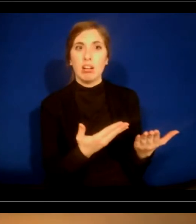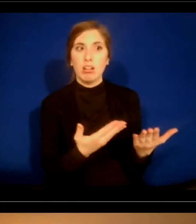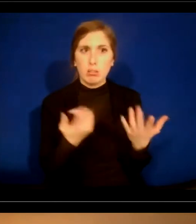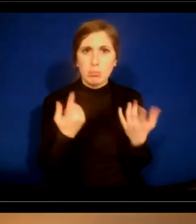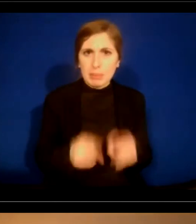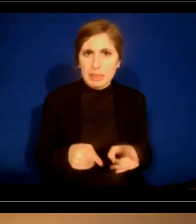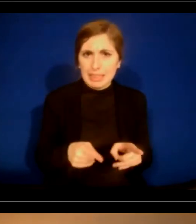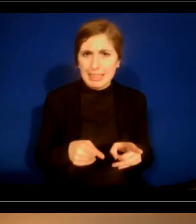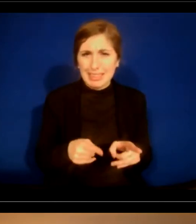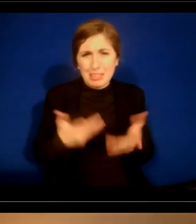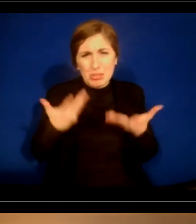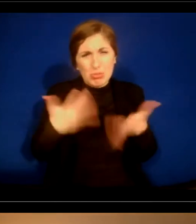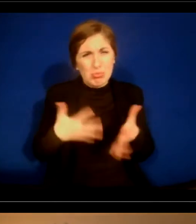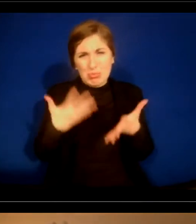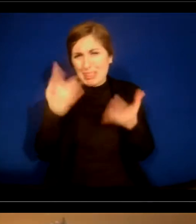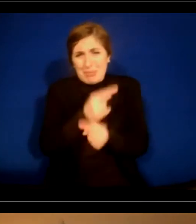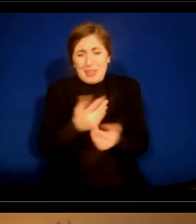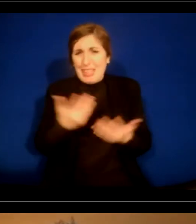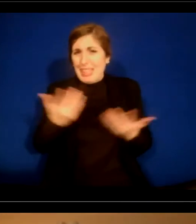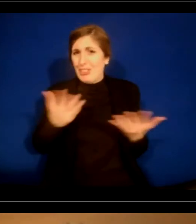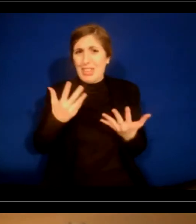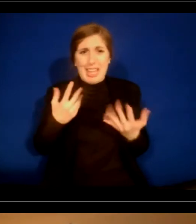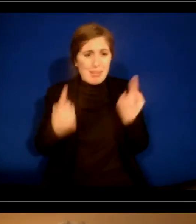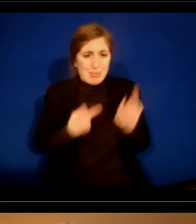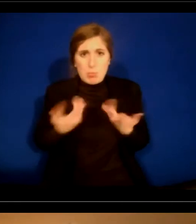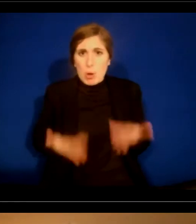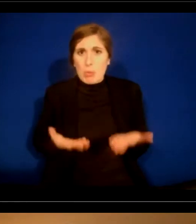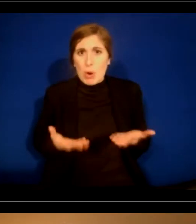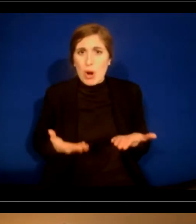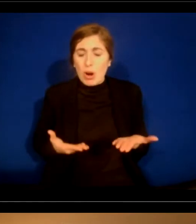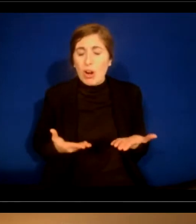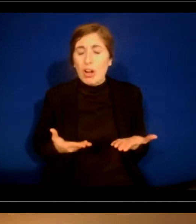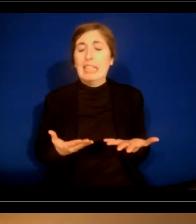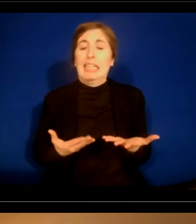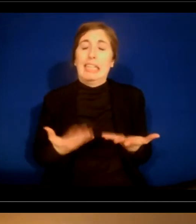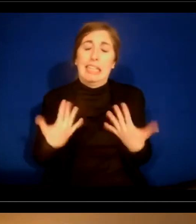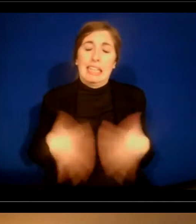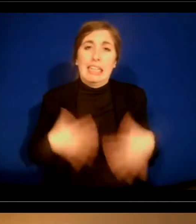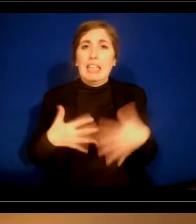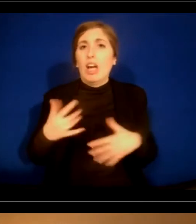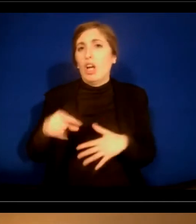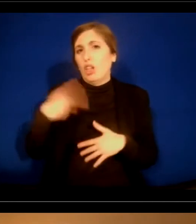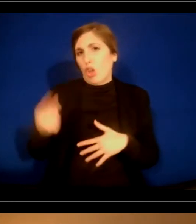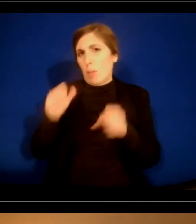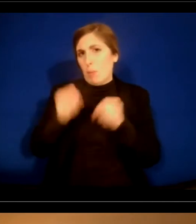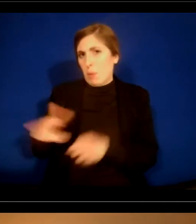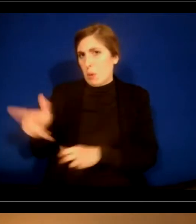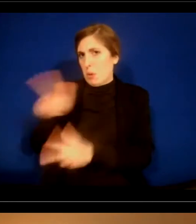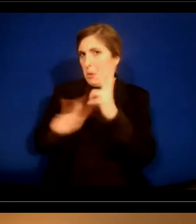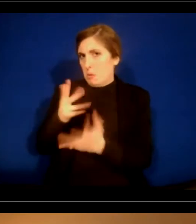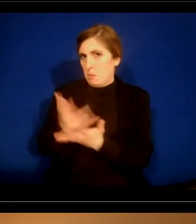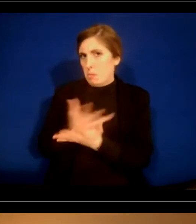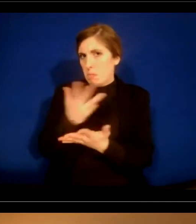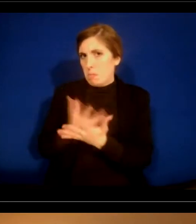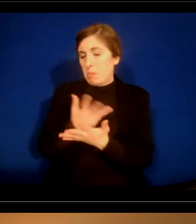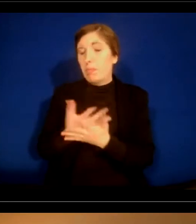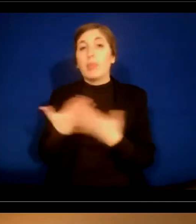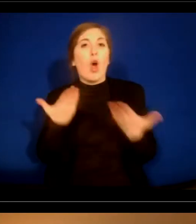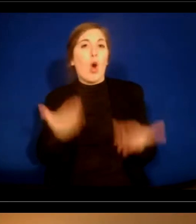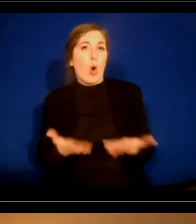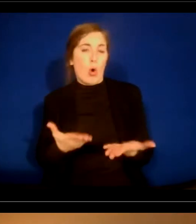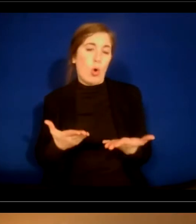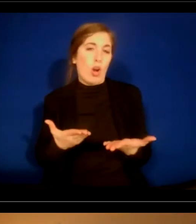piuttosto ardua in questo momento. Ecco, quindi poi magari lo riprendiamo. Ecco, intanto diamo